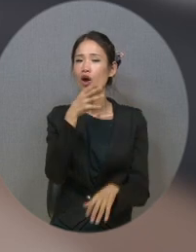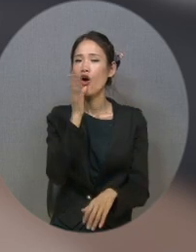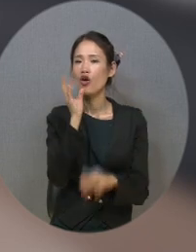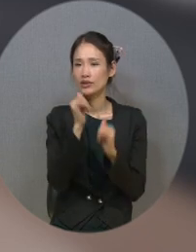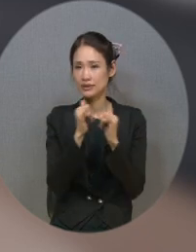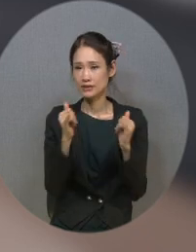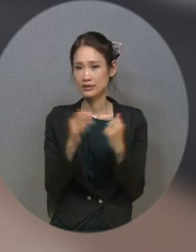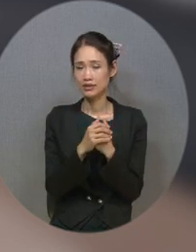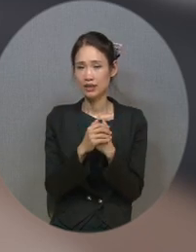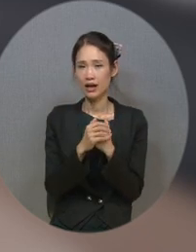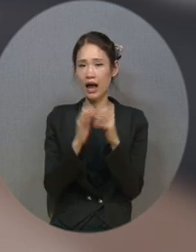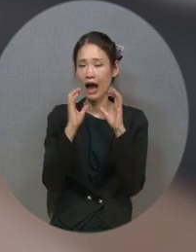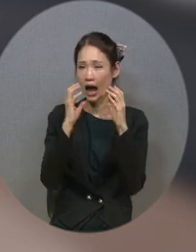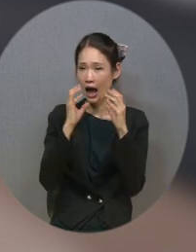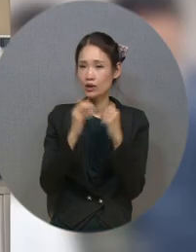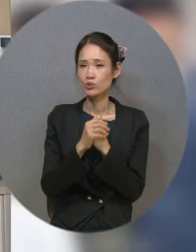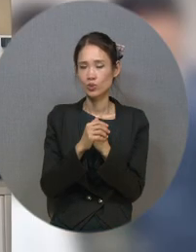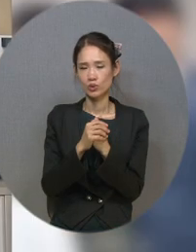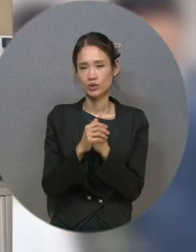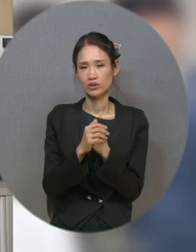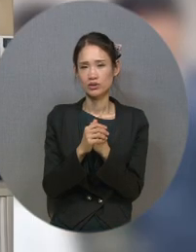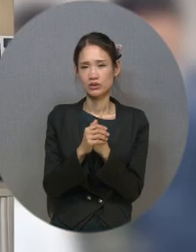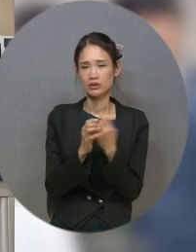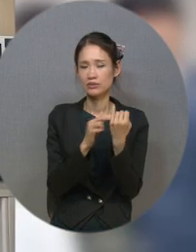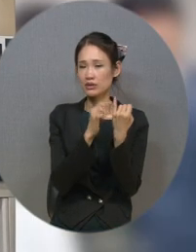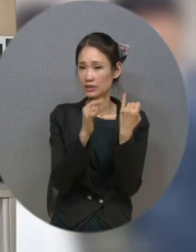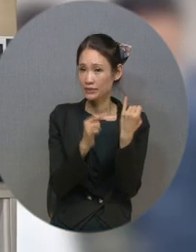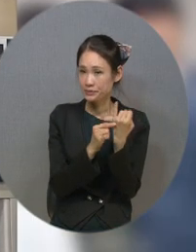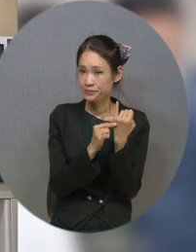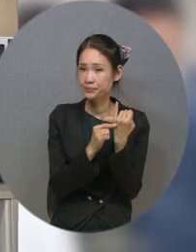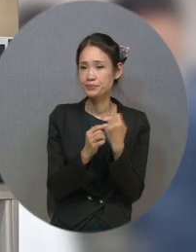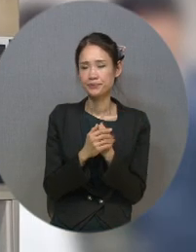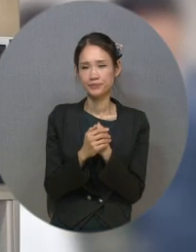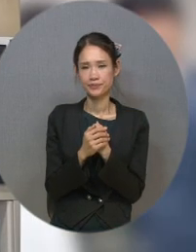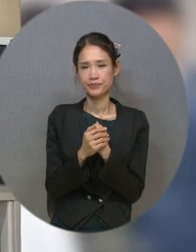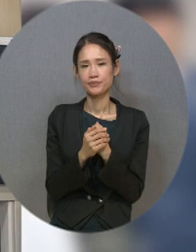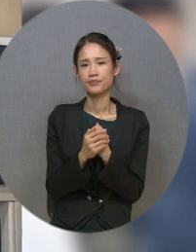어르신들 그리고 이제 아동들 임신부